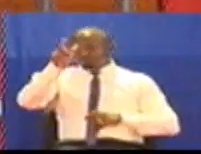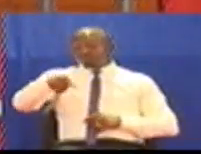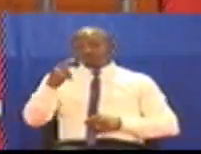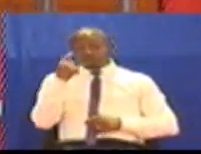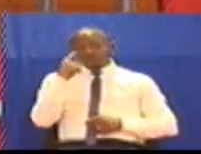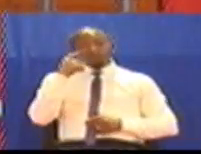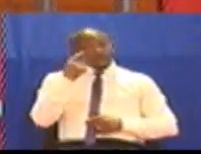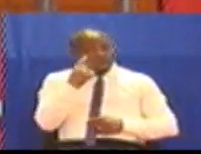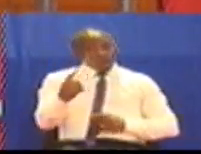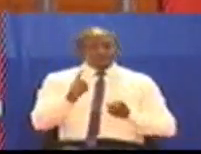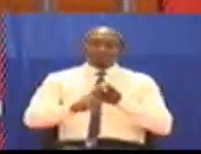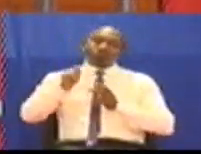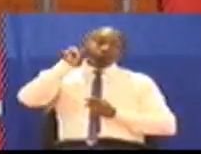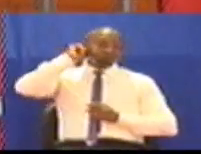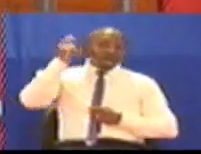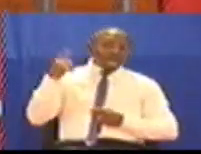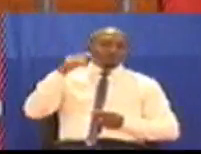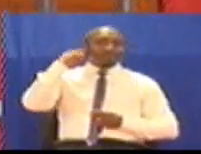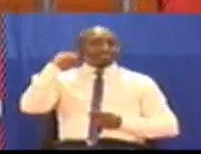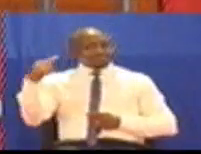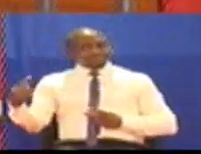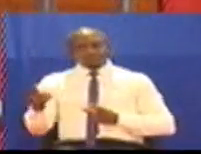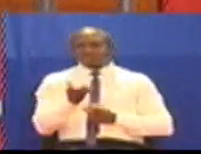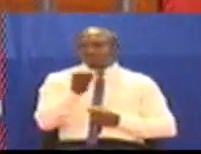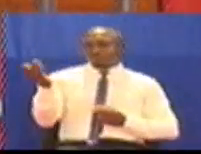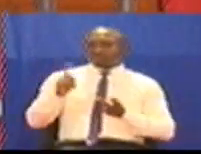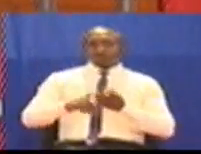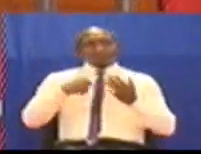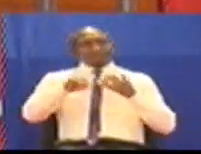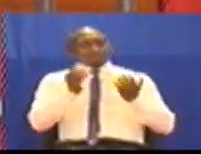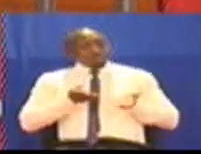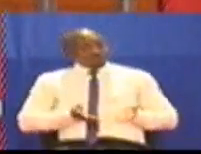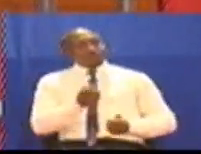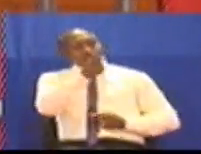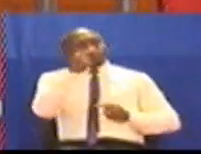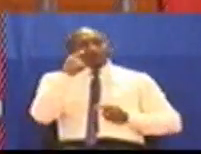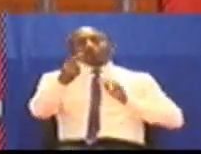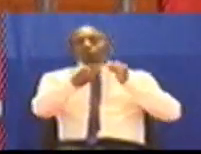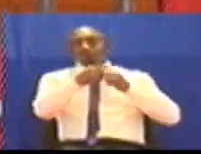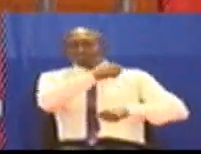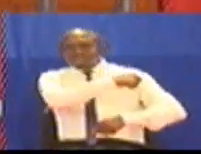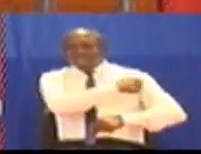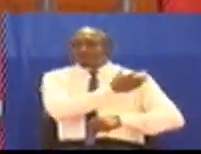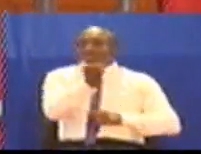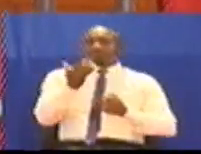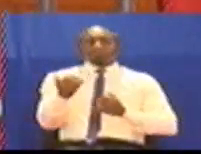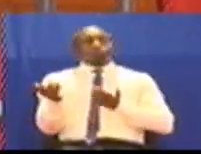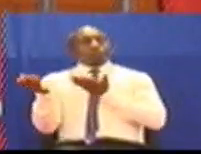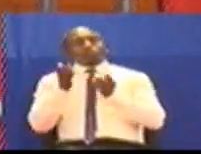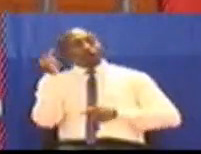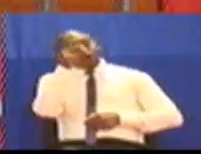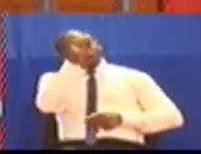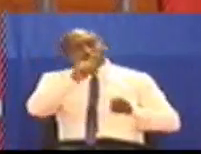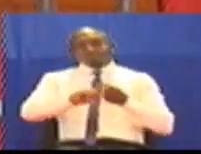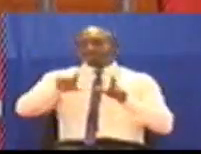mwenye masikio anasikia, na wengine ndio huko huko wanaenda kujifungua, wanaona zile hospitali, wengine ndio huko huko watoto wao wanasoma, lakini